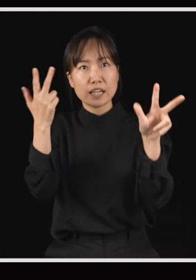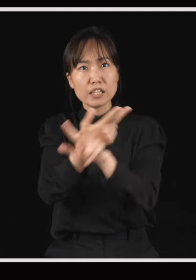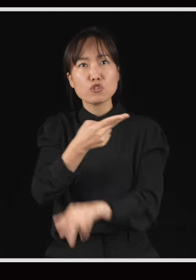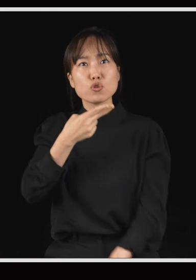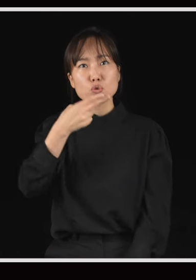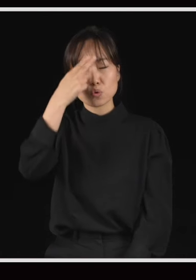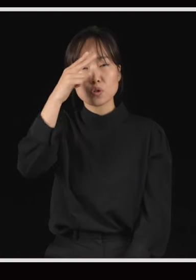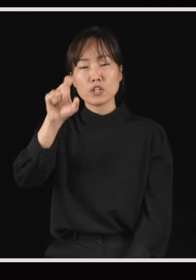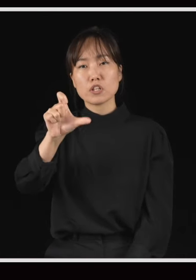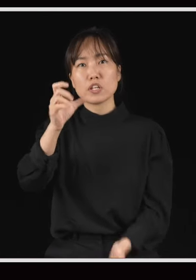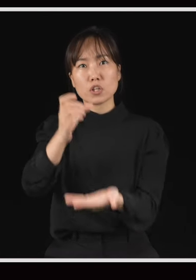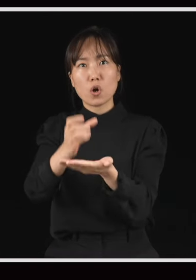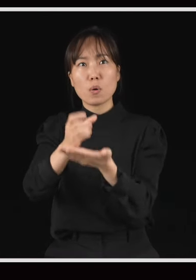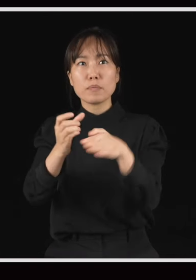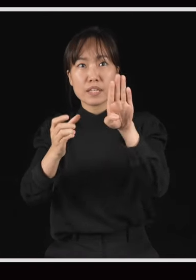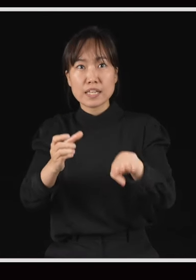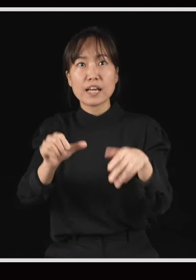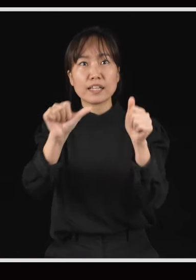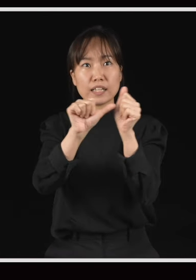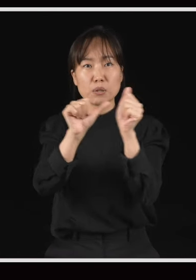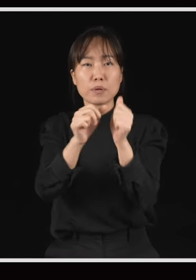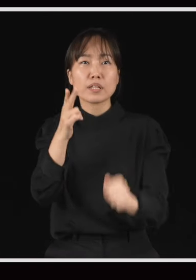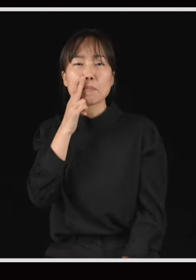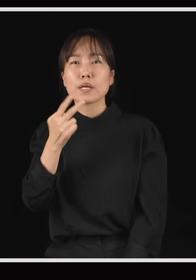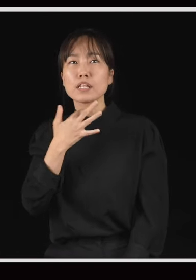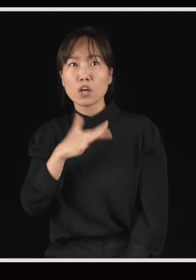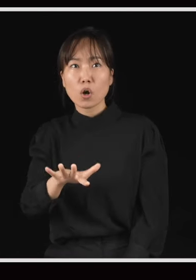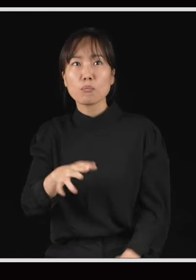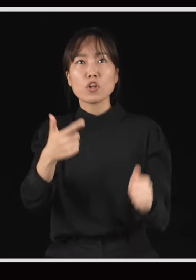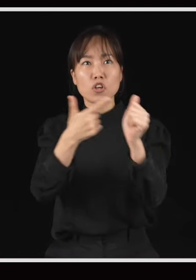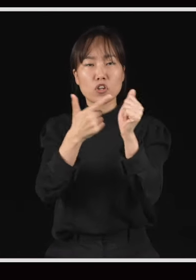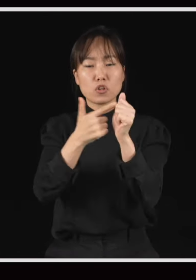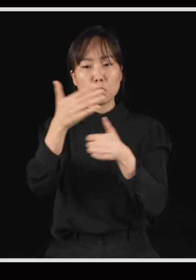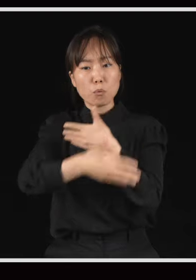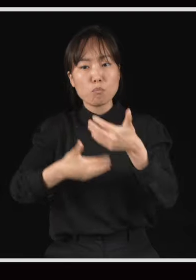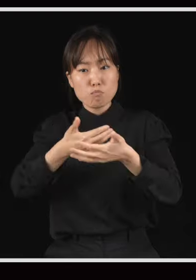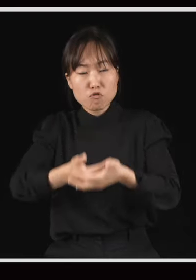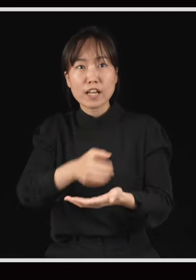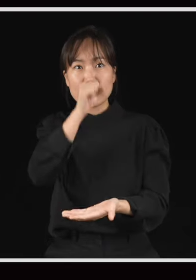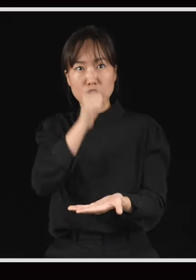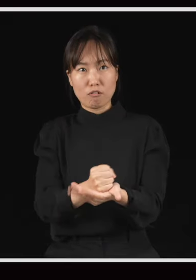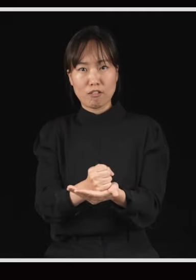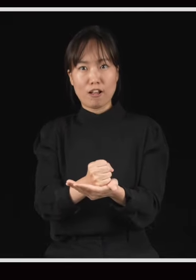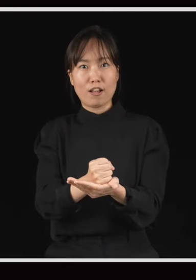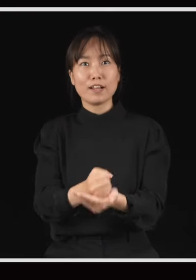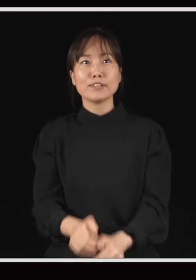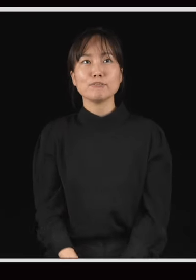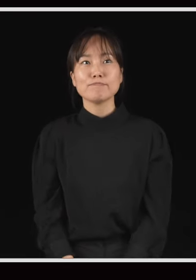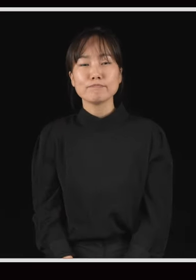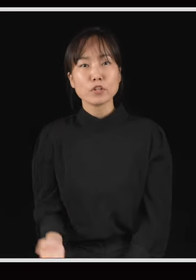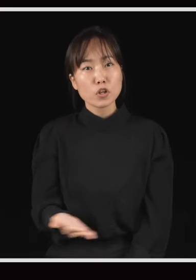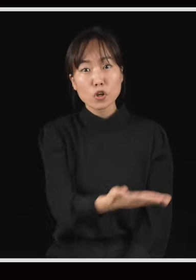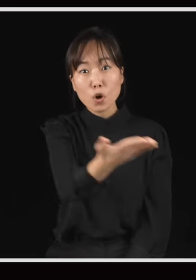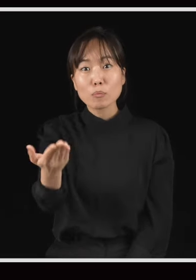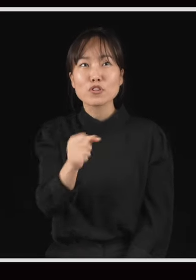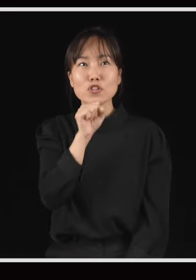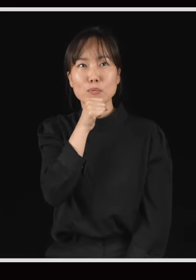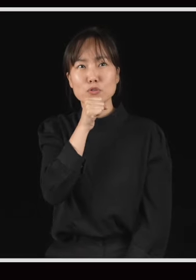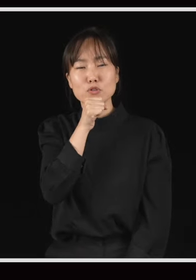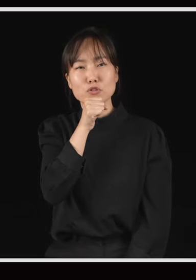않는다. 나는 매주 15잔 이하의 술을 섭취한다. 한 번도 담배를 핀 적이 없다. 정상 체중이다. 아마 여기 오신 분들은